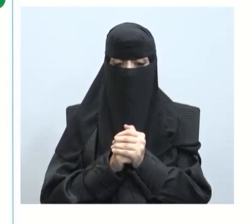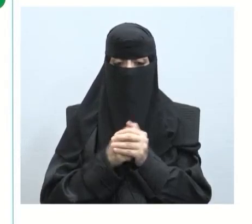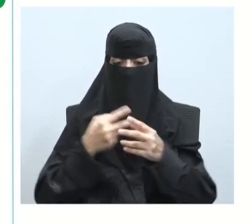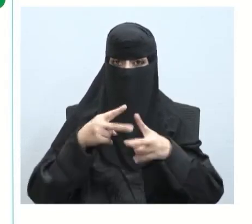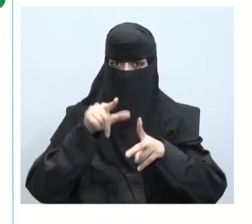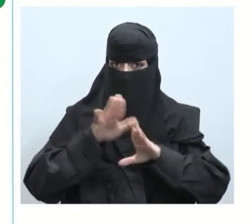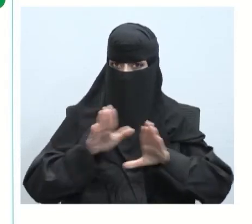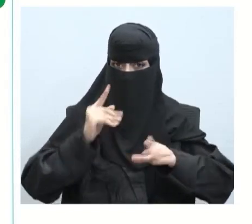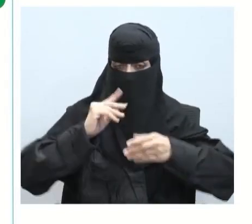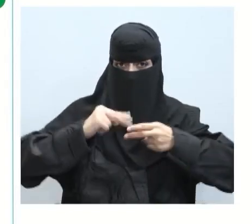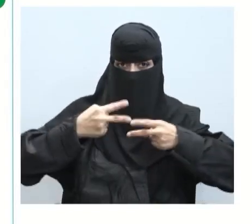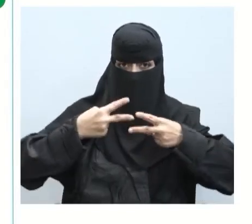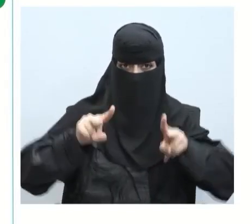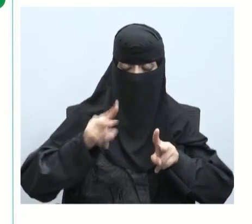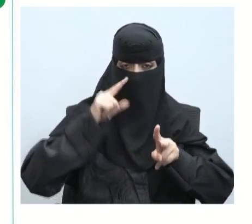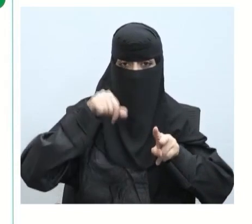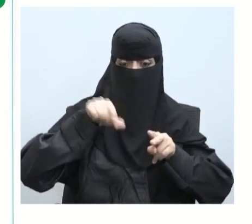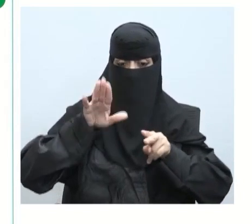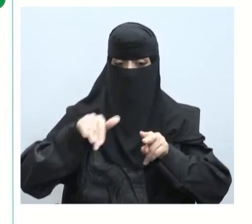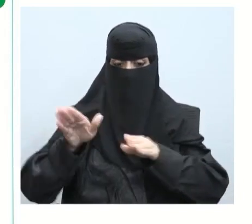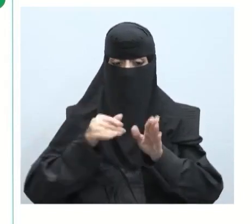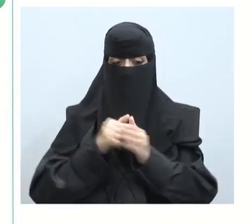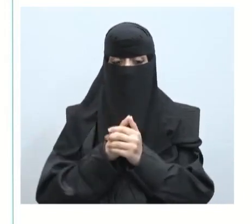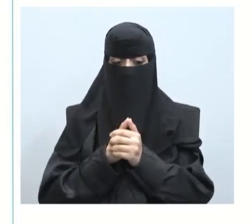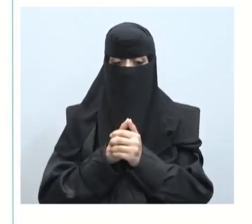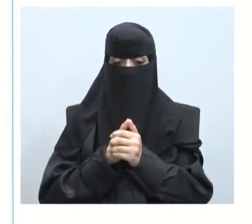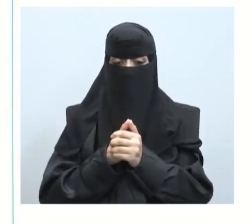الآن تم فتح التطبيق.